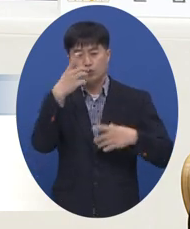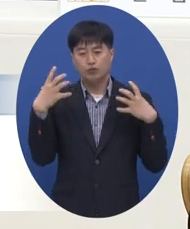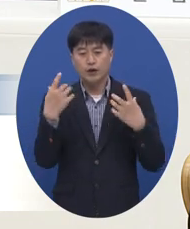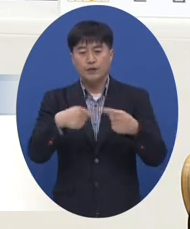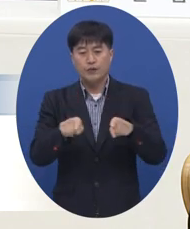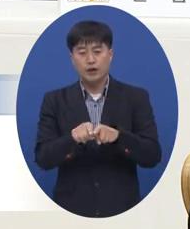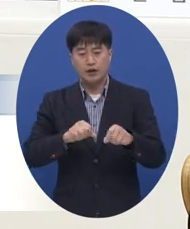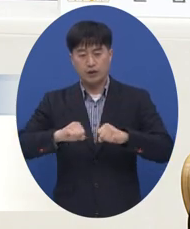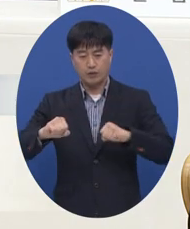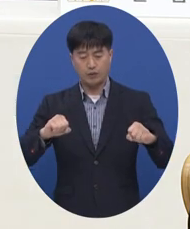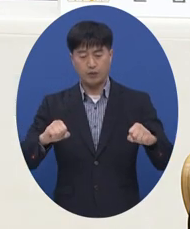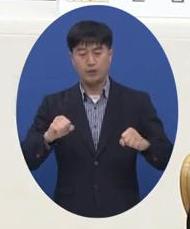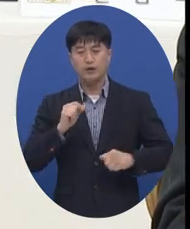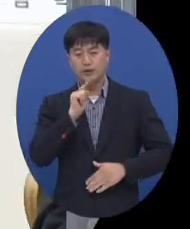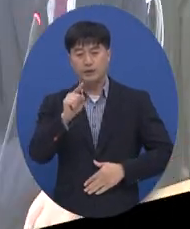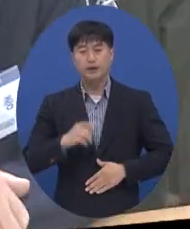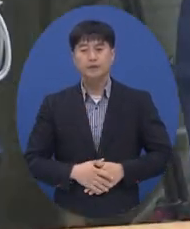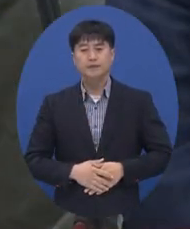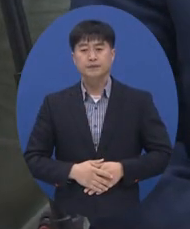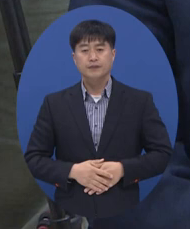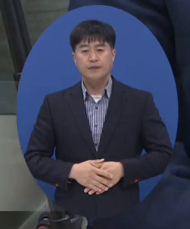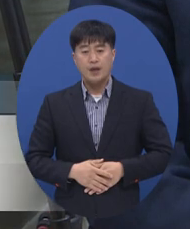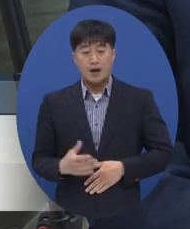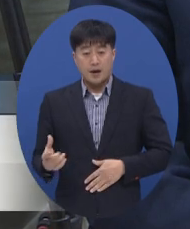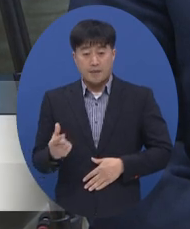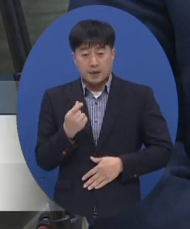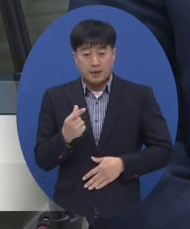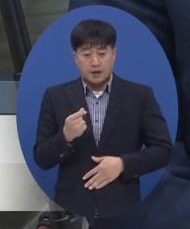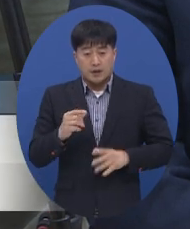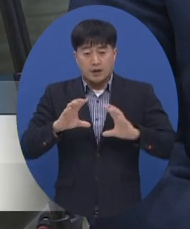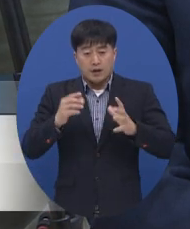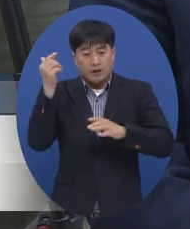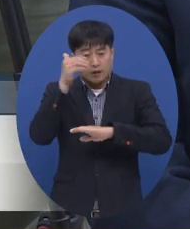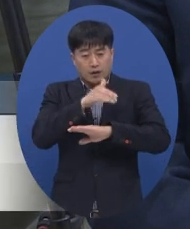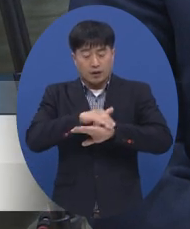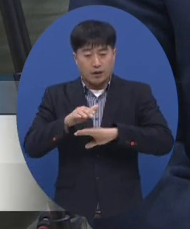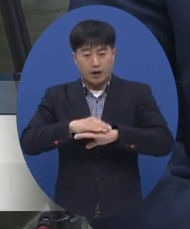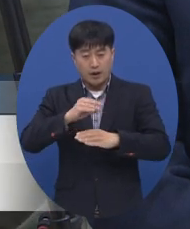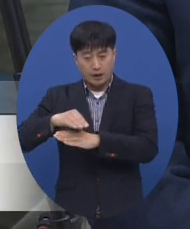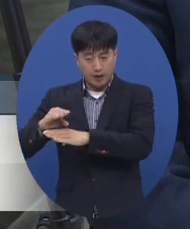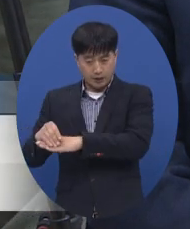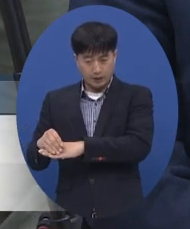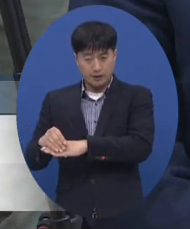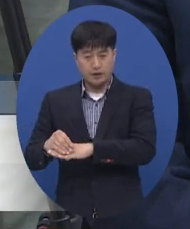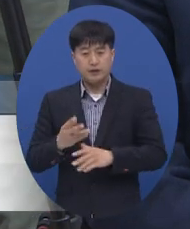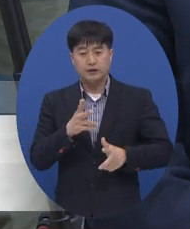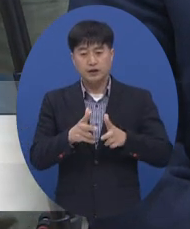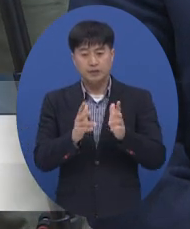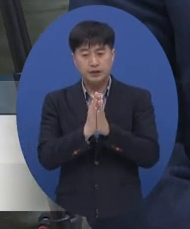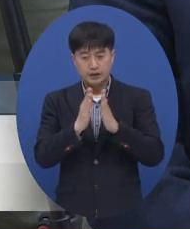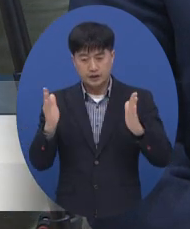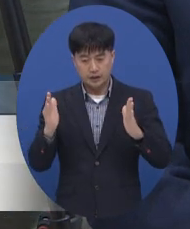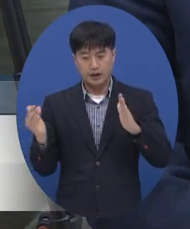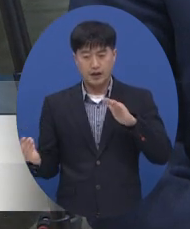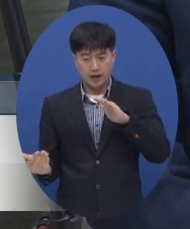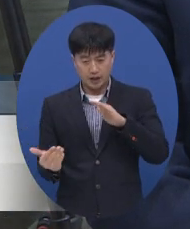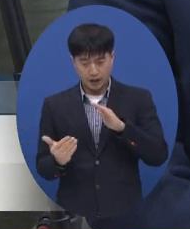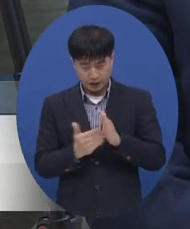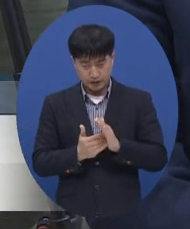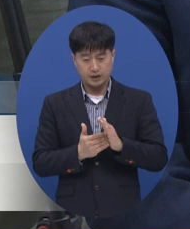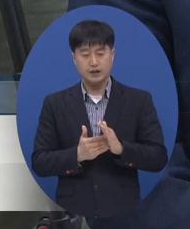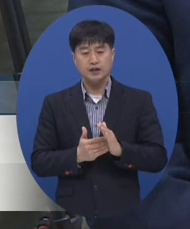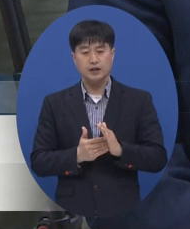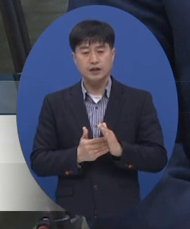함께 수행해 나가도록 하겠습니다. 하루빨리 이것이 국가계획에 반영이 되고 사업이 시행될 수 있도록